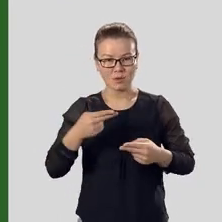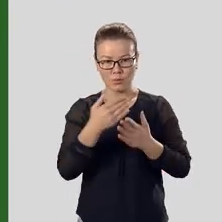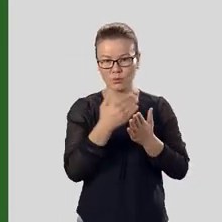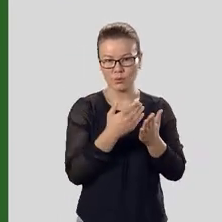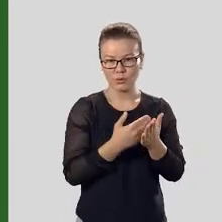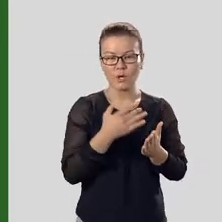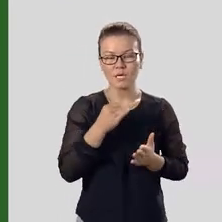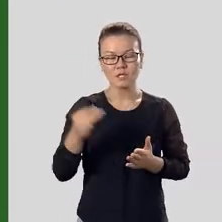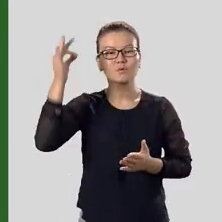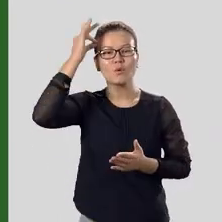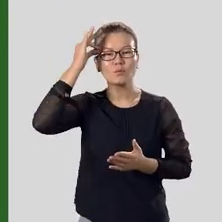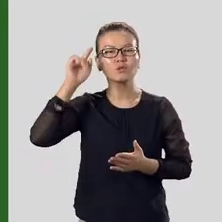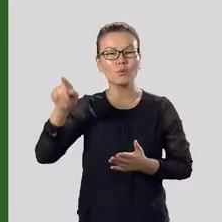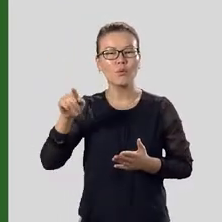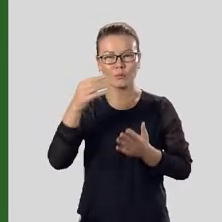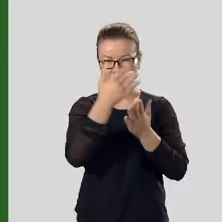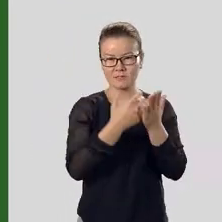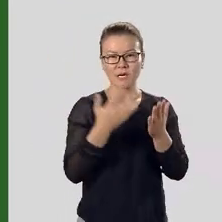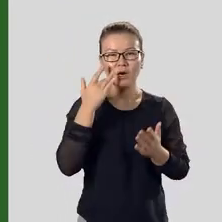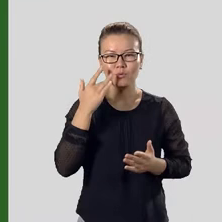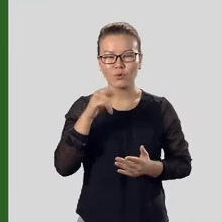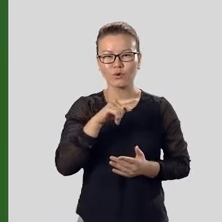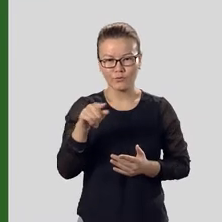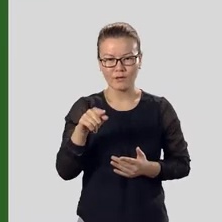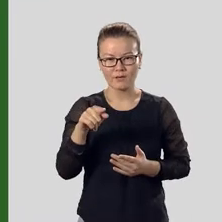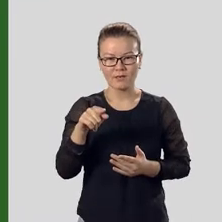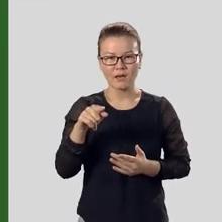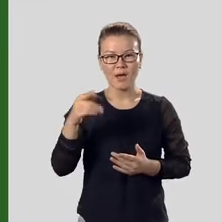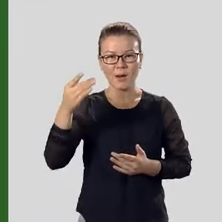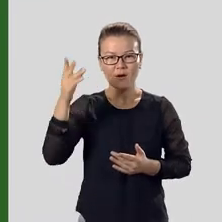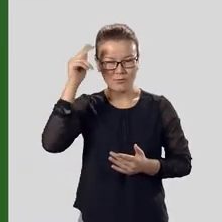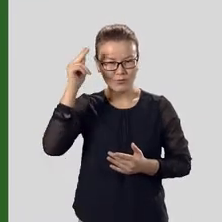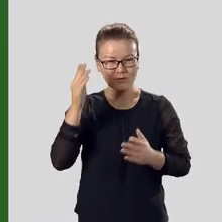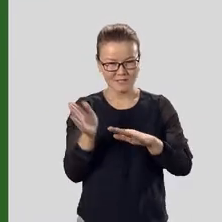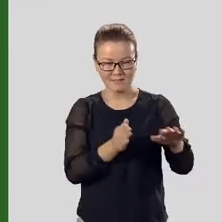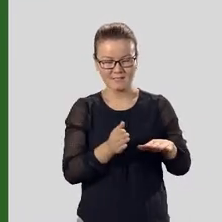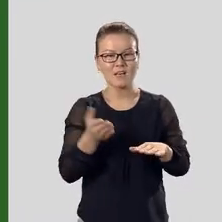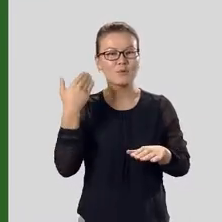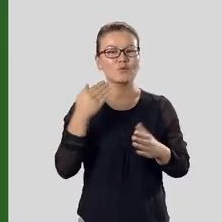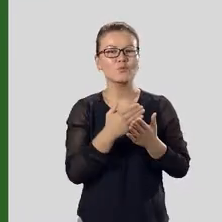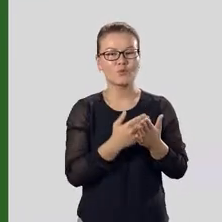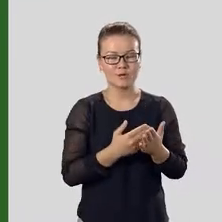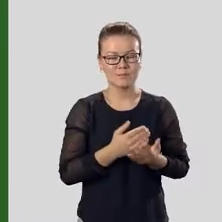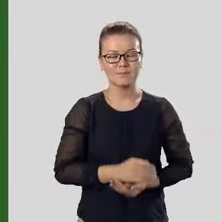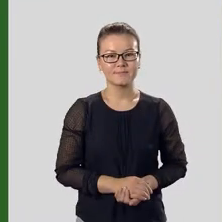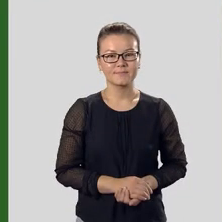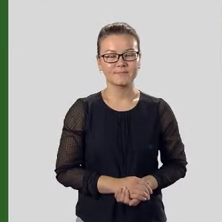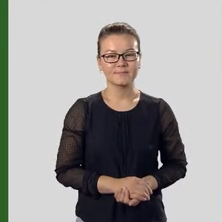урока, но и вспомните тот материал, который мы с вами прошли на прошлом уроке.